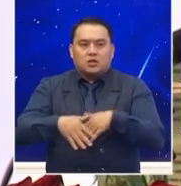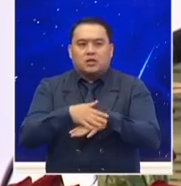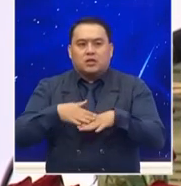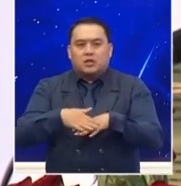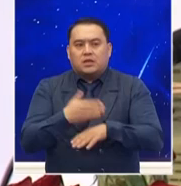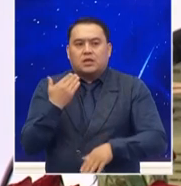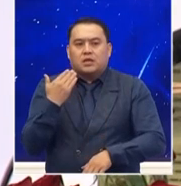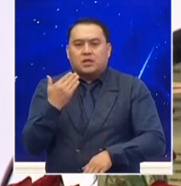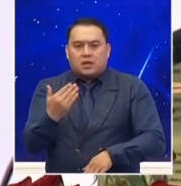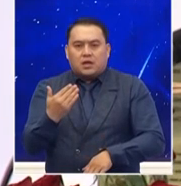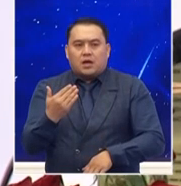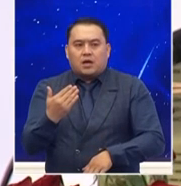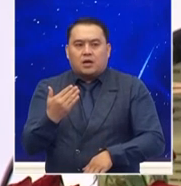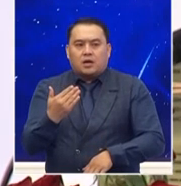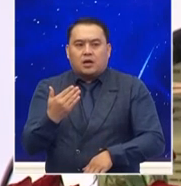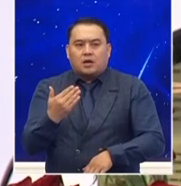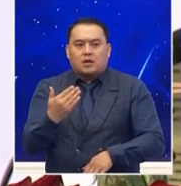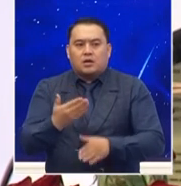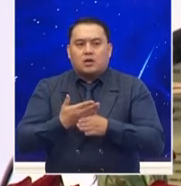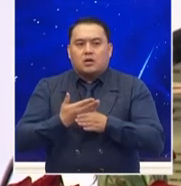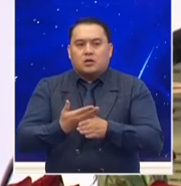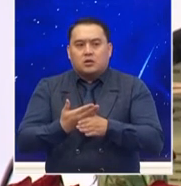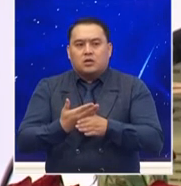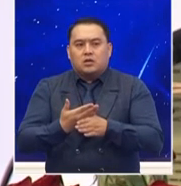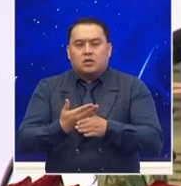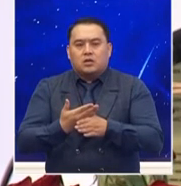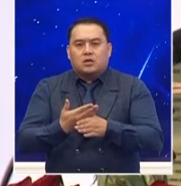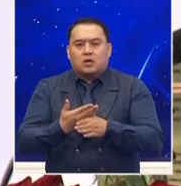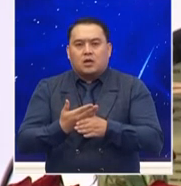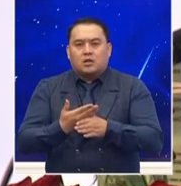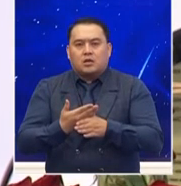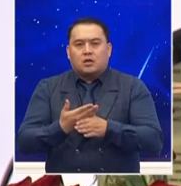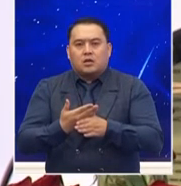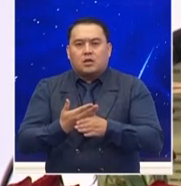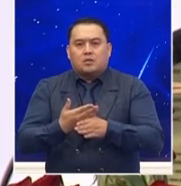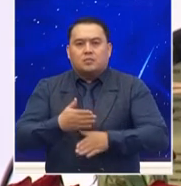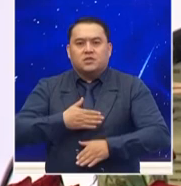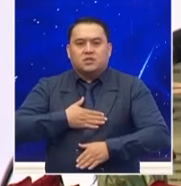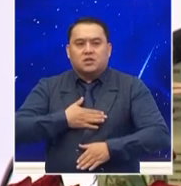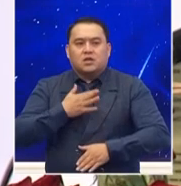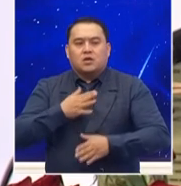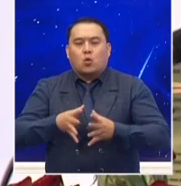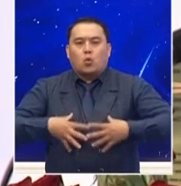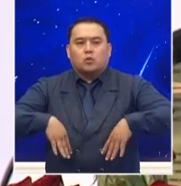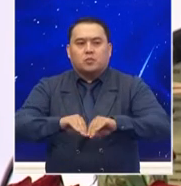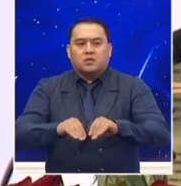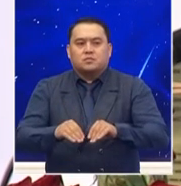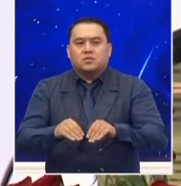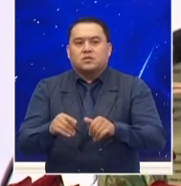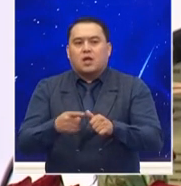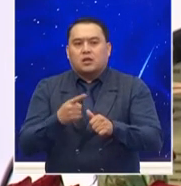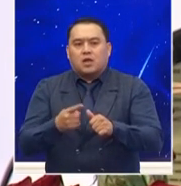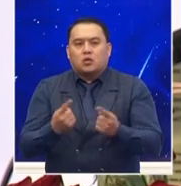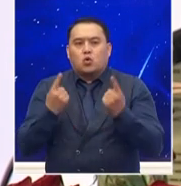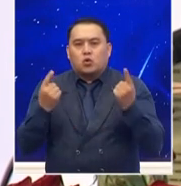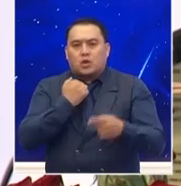ағаларына, осы алқалаған әлеуметке әулетіміздің атымыздан, отбасымыздың атынан